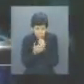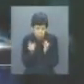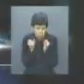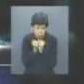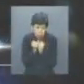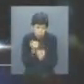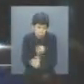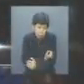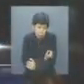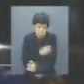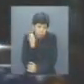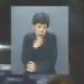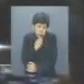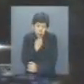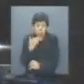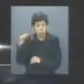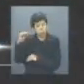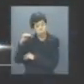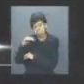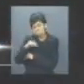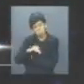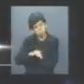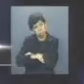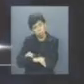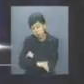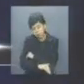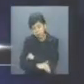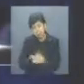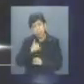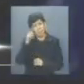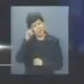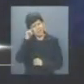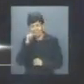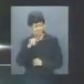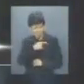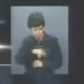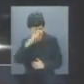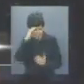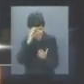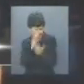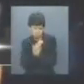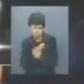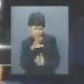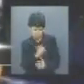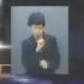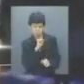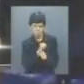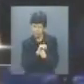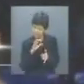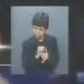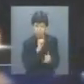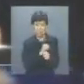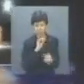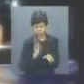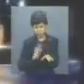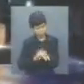วิทนีย์ฮูสตันตกต่ำถึงขีดสุดจนซิซซี่ฮูสตันแม่ของเธอต้องพาตำรวจติดอาวุธพร้อมหมายสารไปถึงบ้านเตือนให้เธอเ